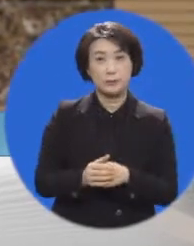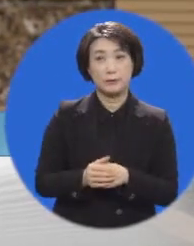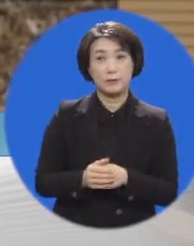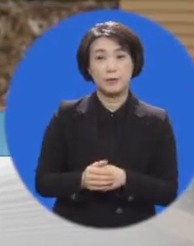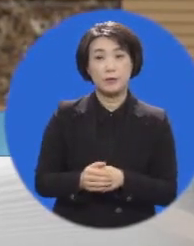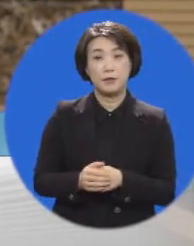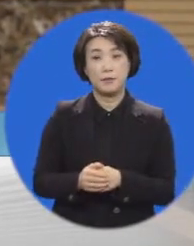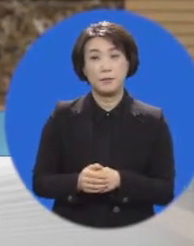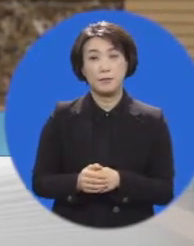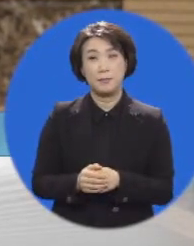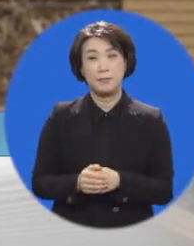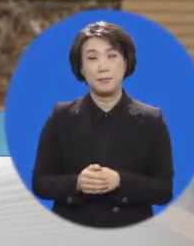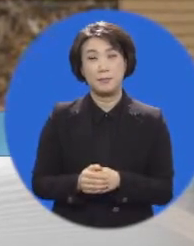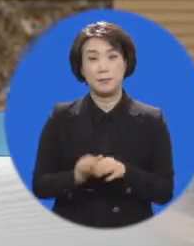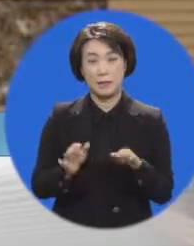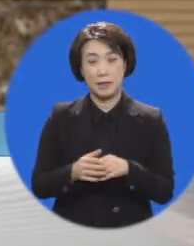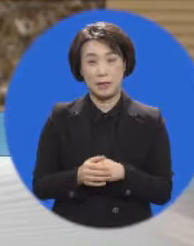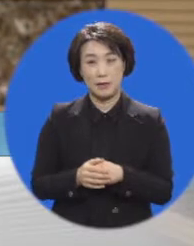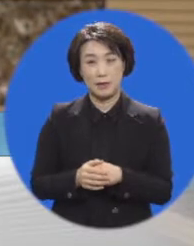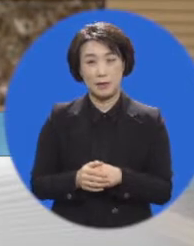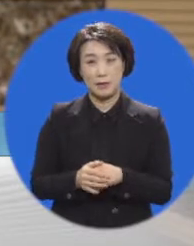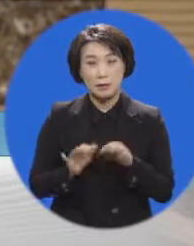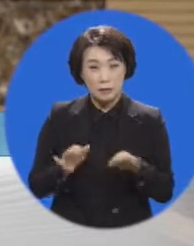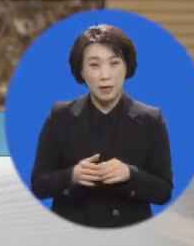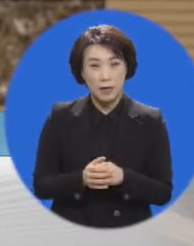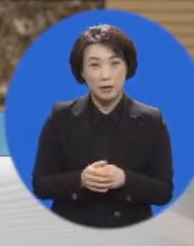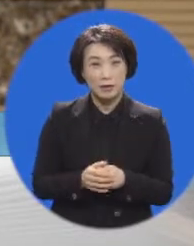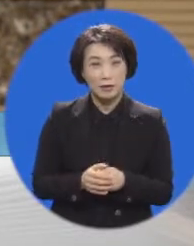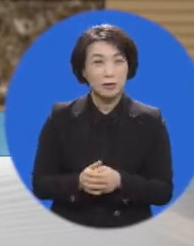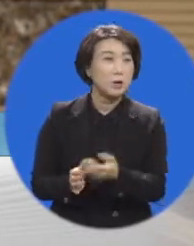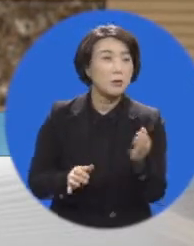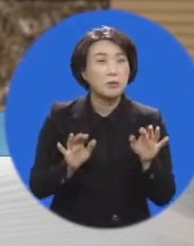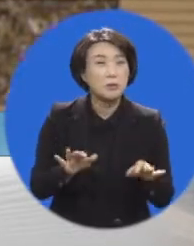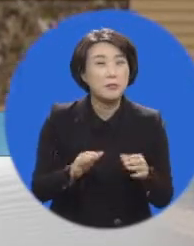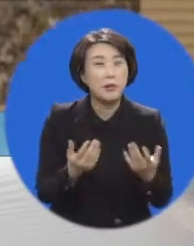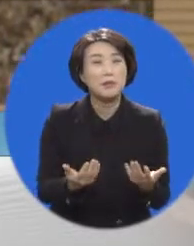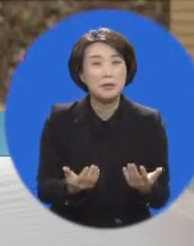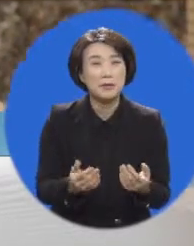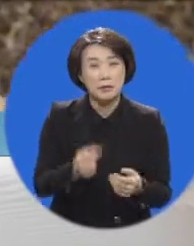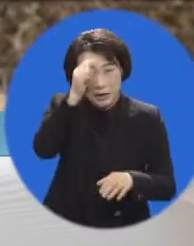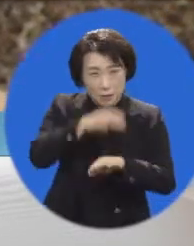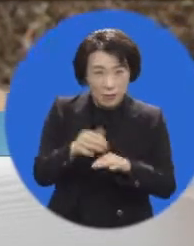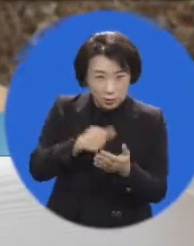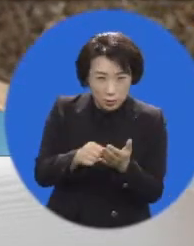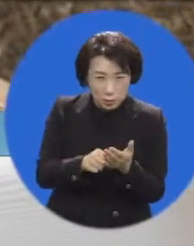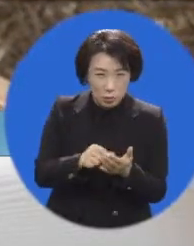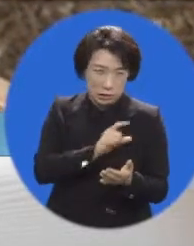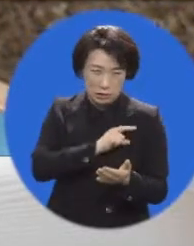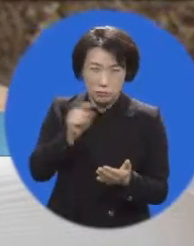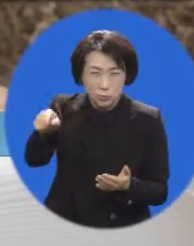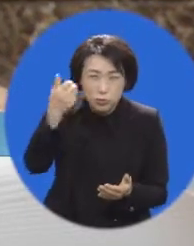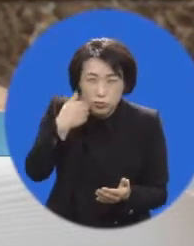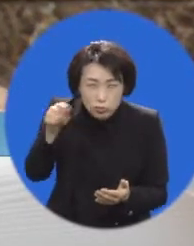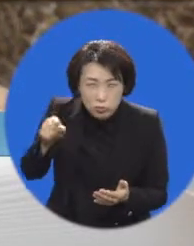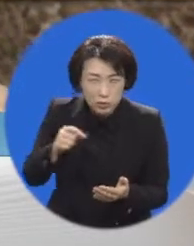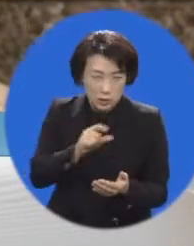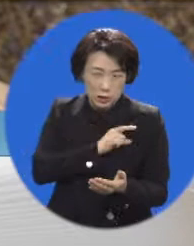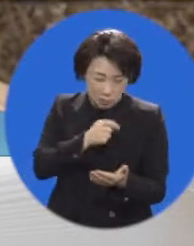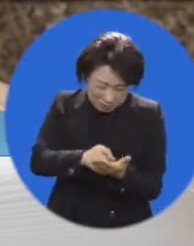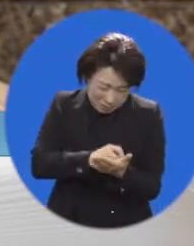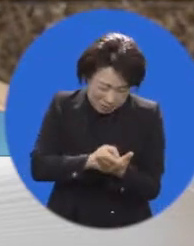사람들은 예물도 이름 써서 드리고 또 기도하고 왜?